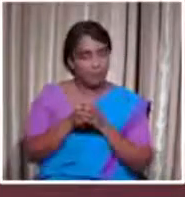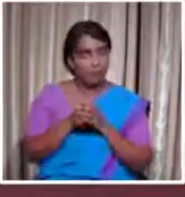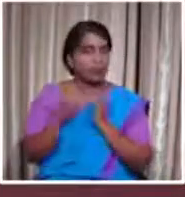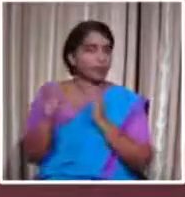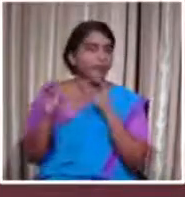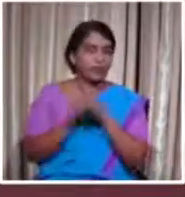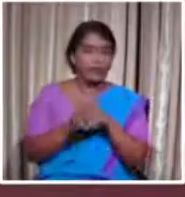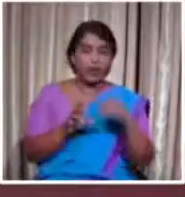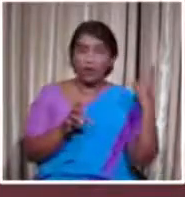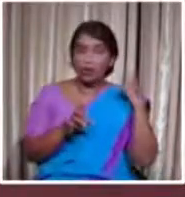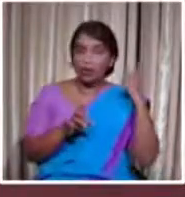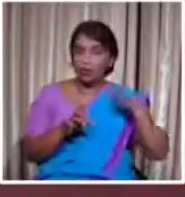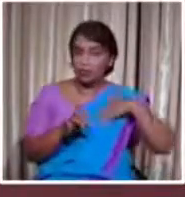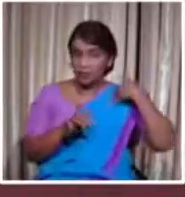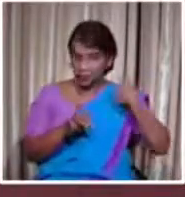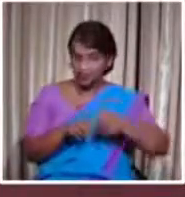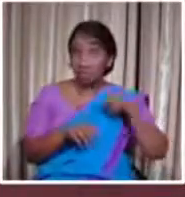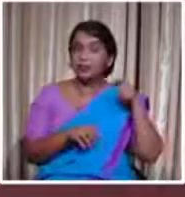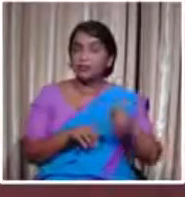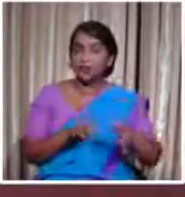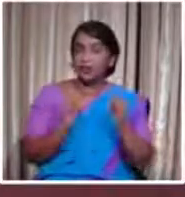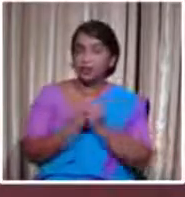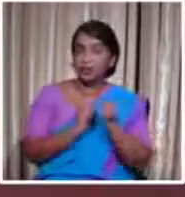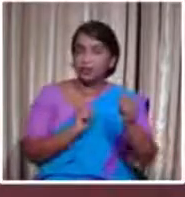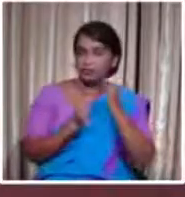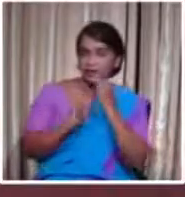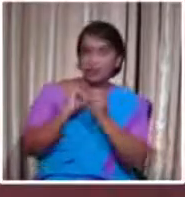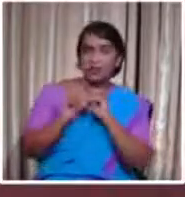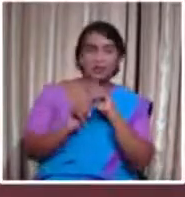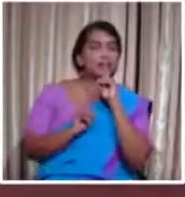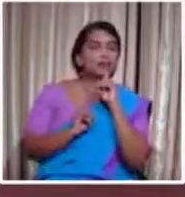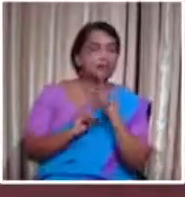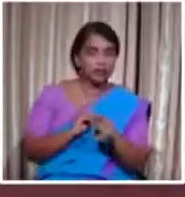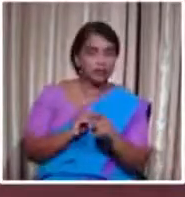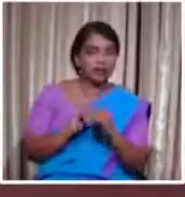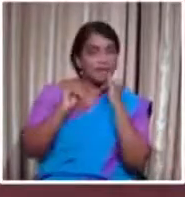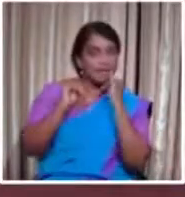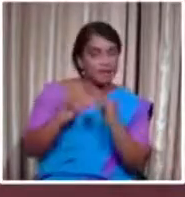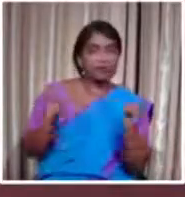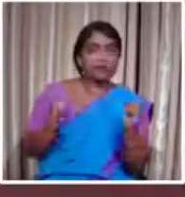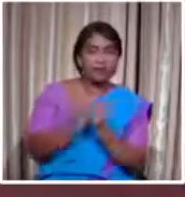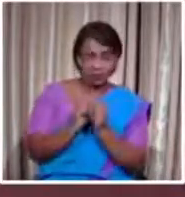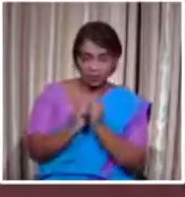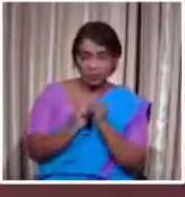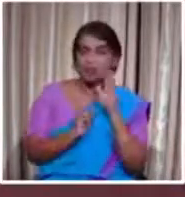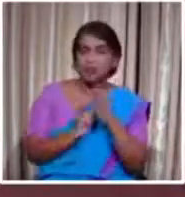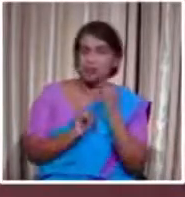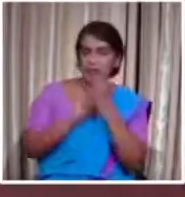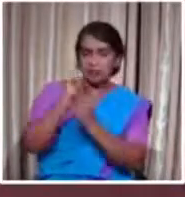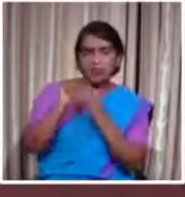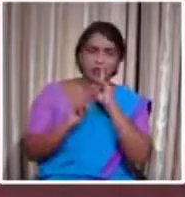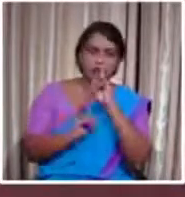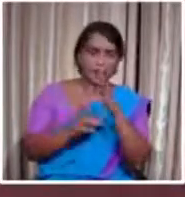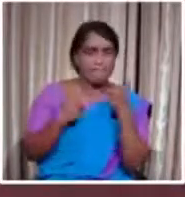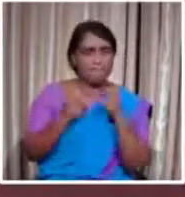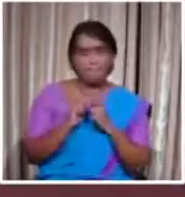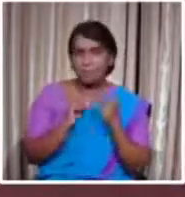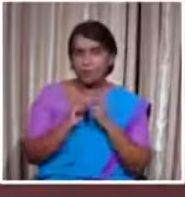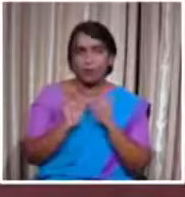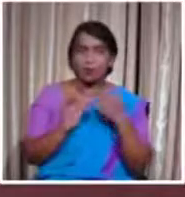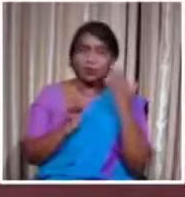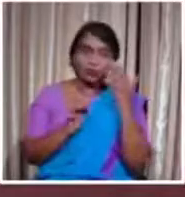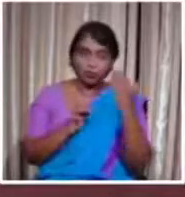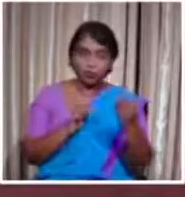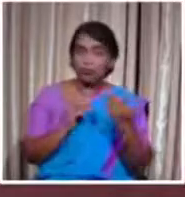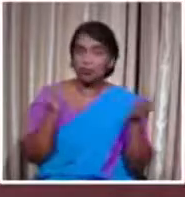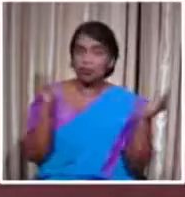කරන හමුදාපතිවරු මේ හැසිරීම විවේචනය කරනවා. වැරදි හැසිරීමක් කරා නම් විවේචනය කරන්නට කමක් නැහැ. අපි දැක්ක මේකෙන්